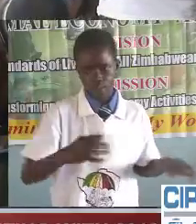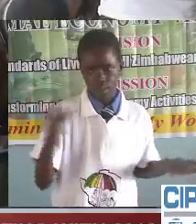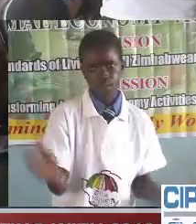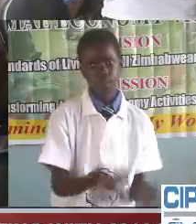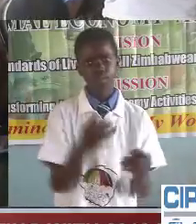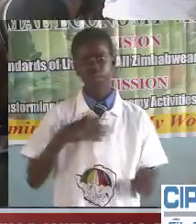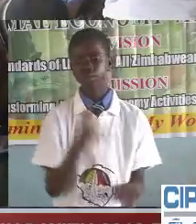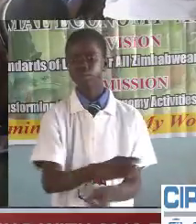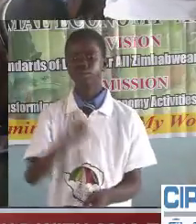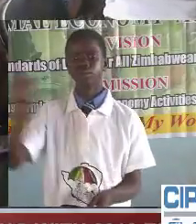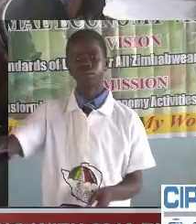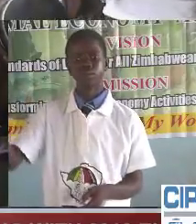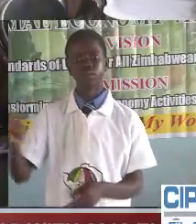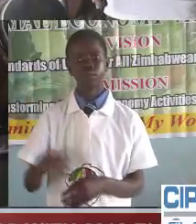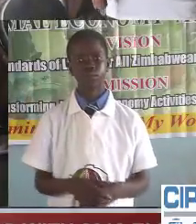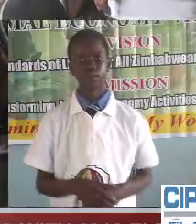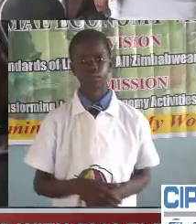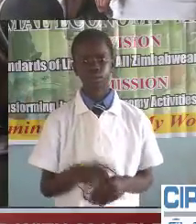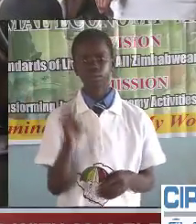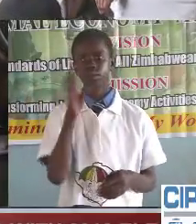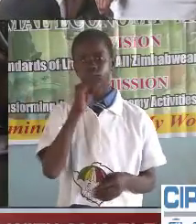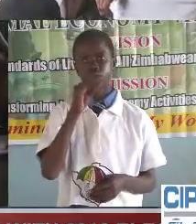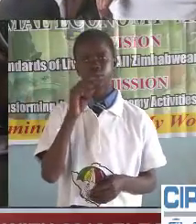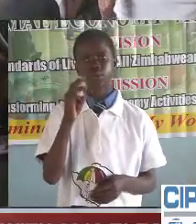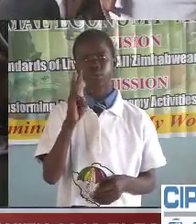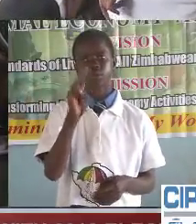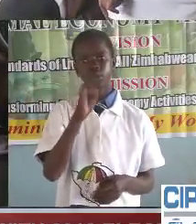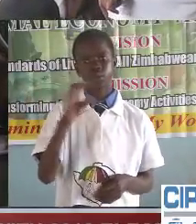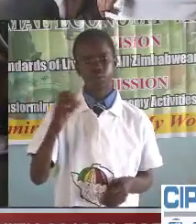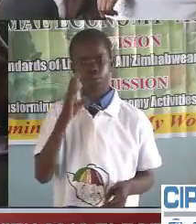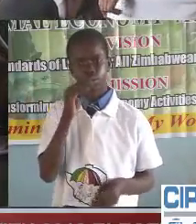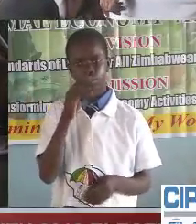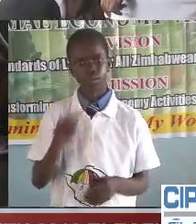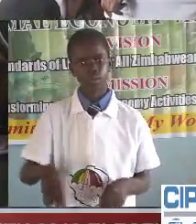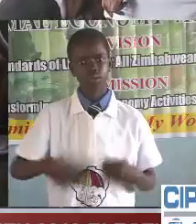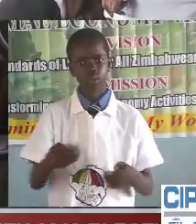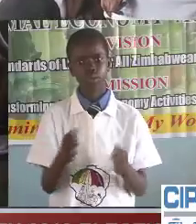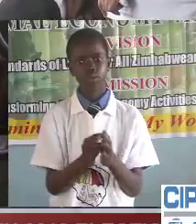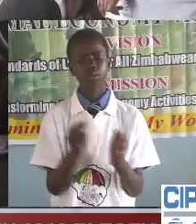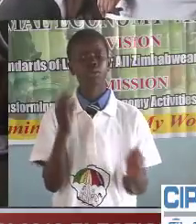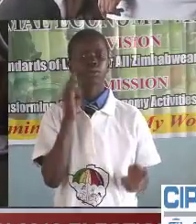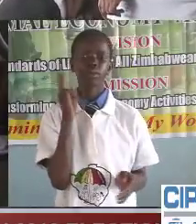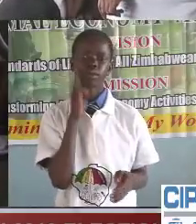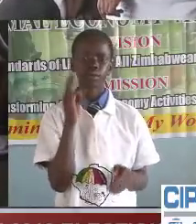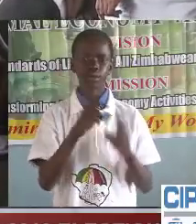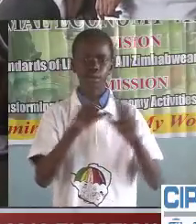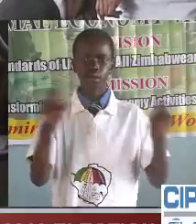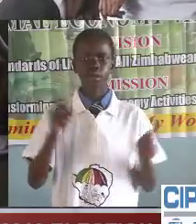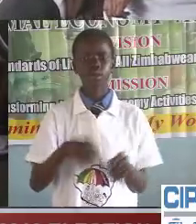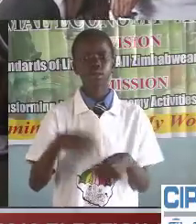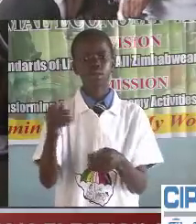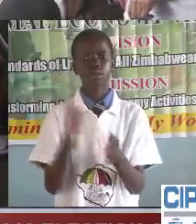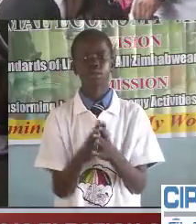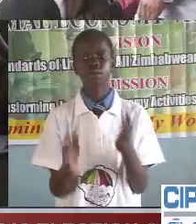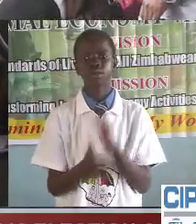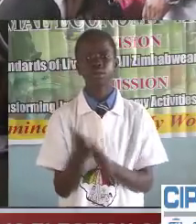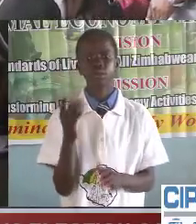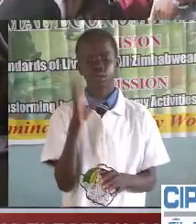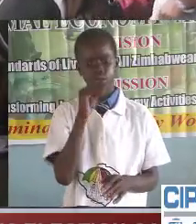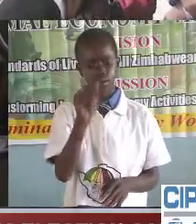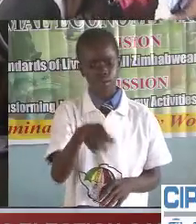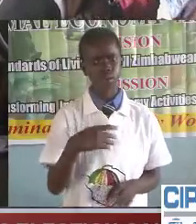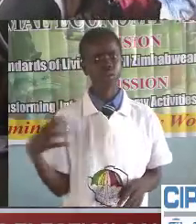nawo nemapurisa obvunza tipo license wana hana license obva asungwa.